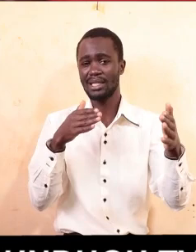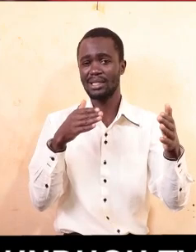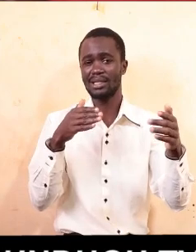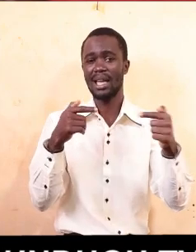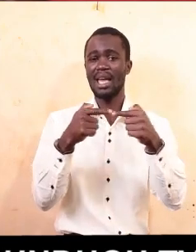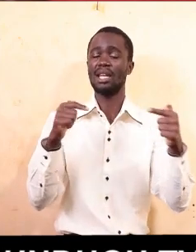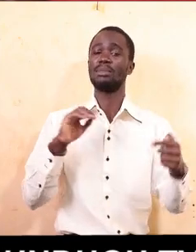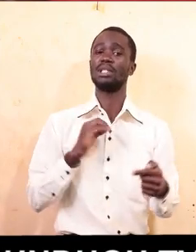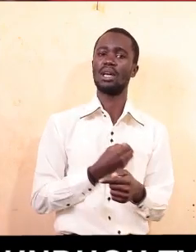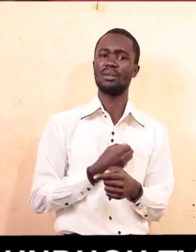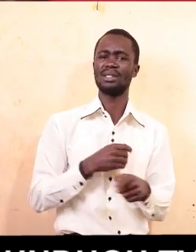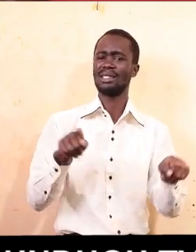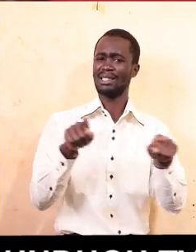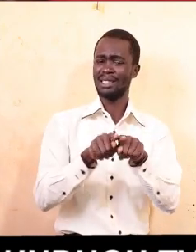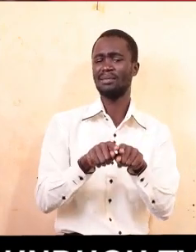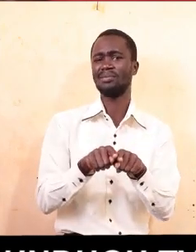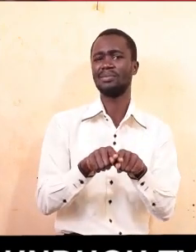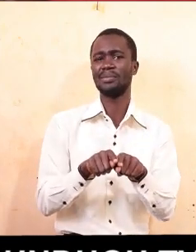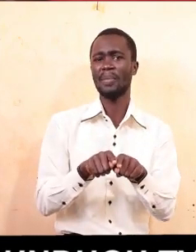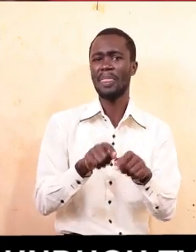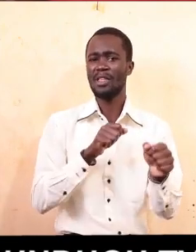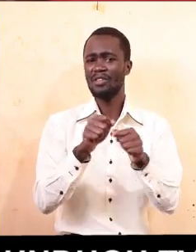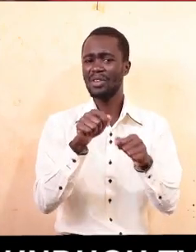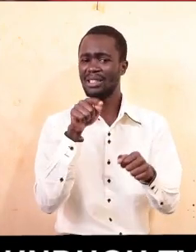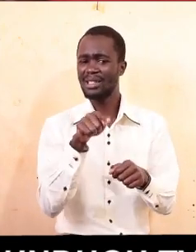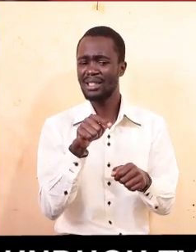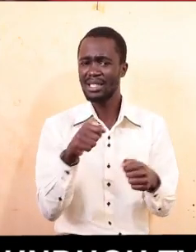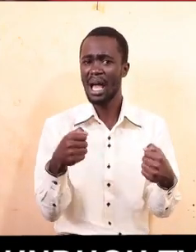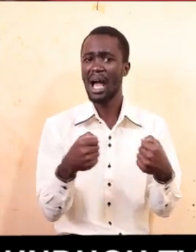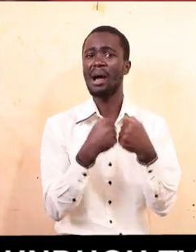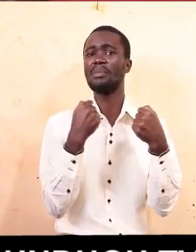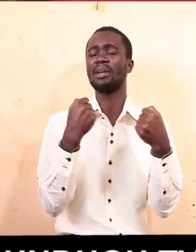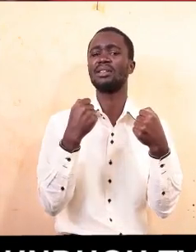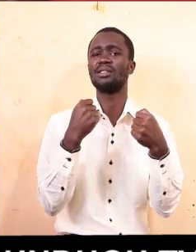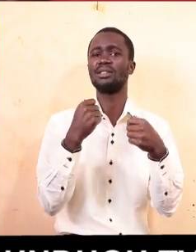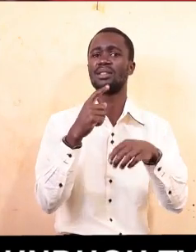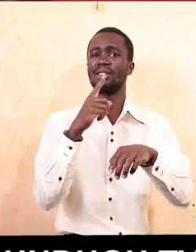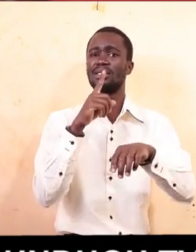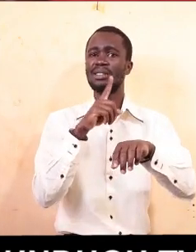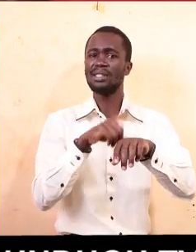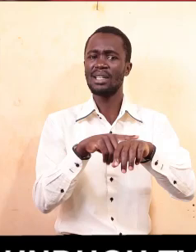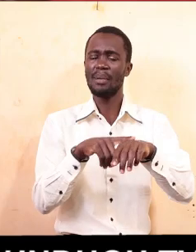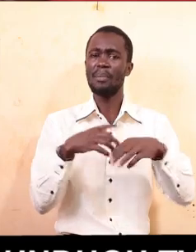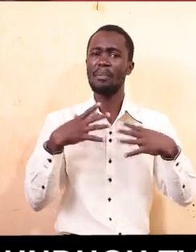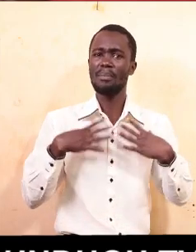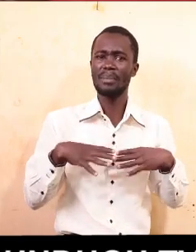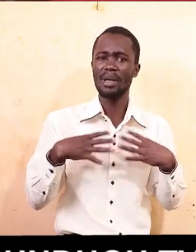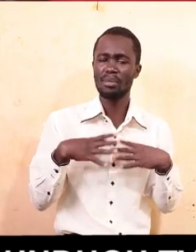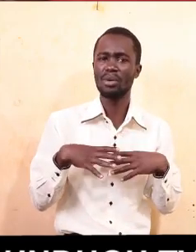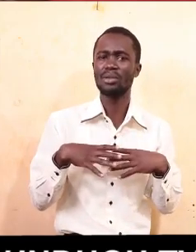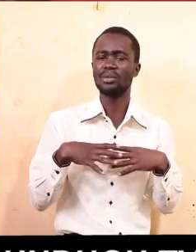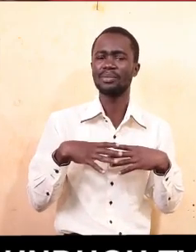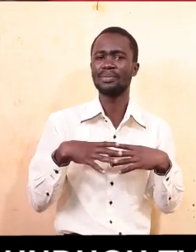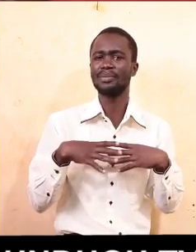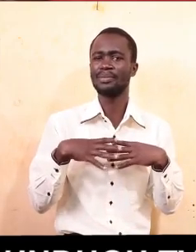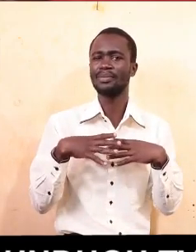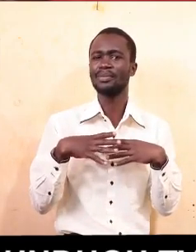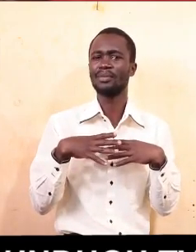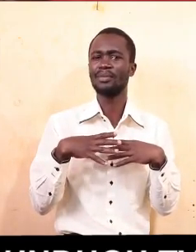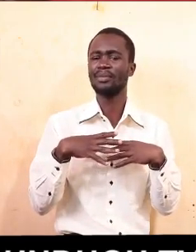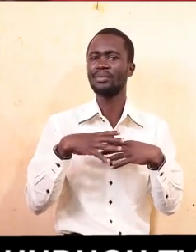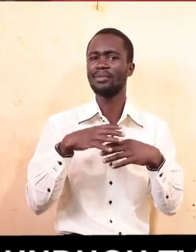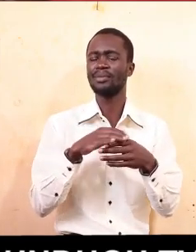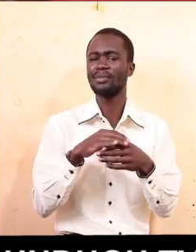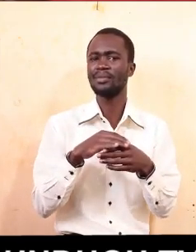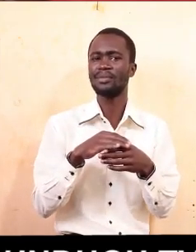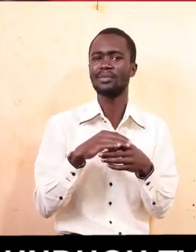hivi. Na vita ya aina hii inatokea wakati watu wamemdhihaki Mungu, na watu wanaona